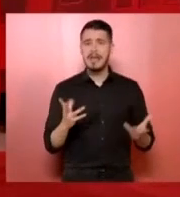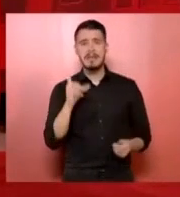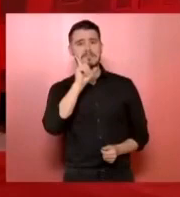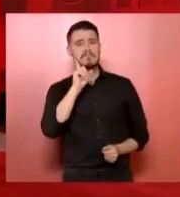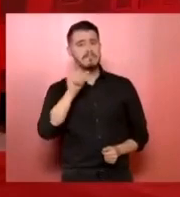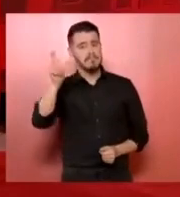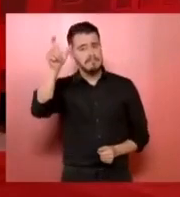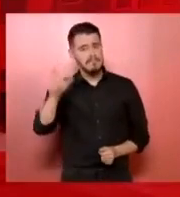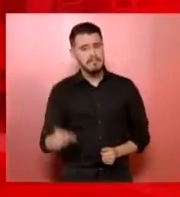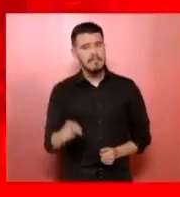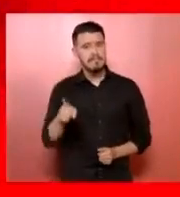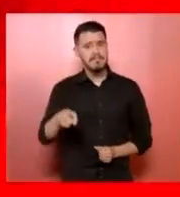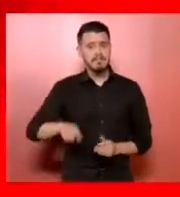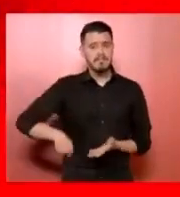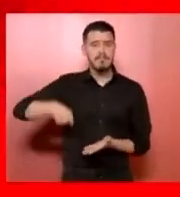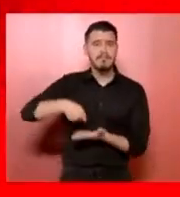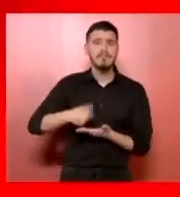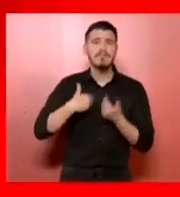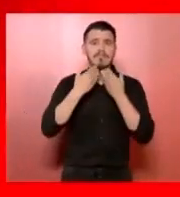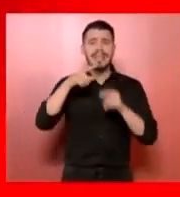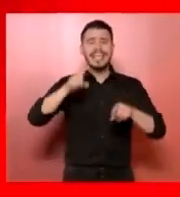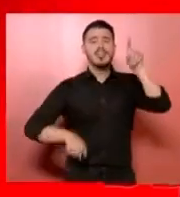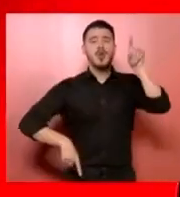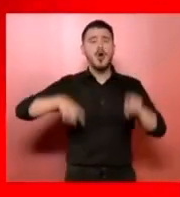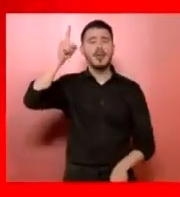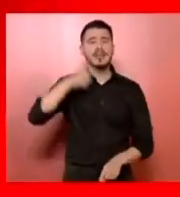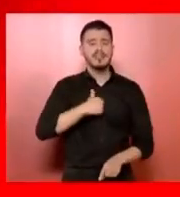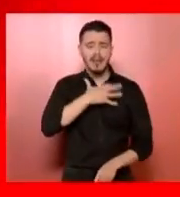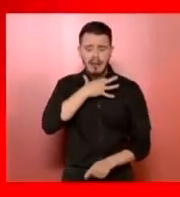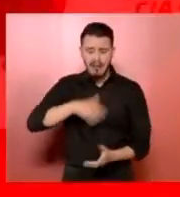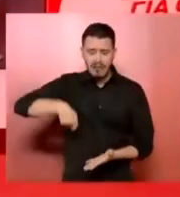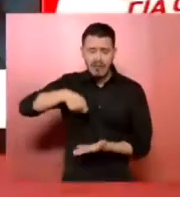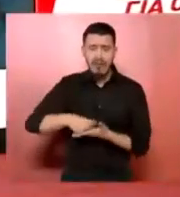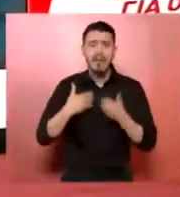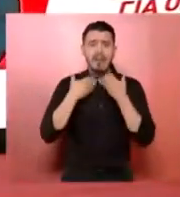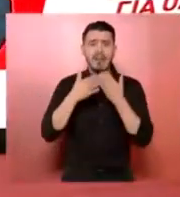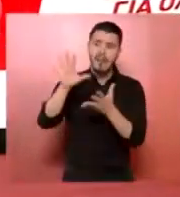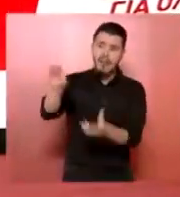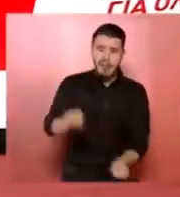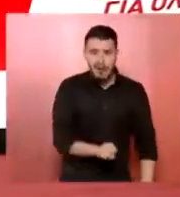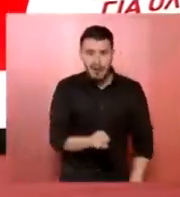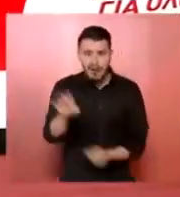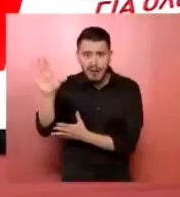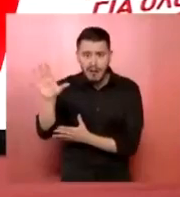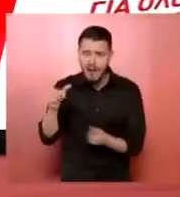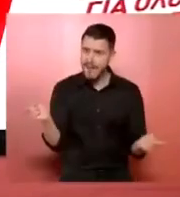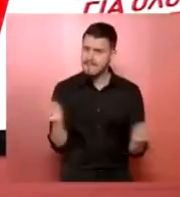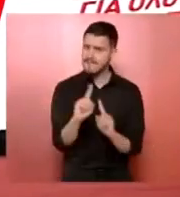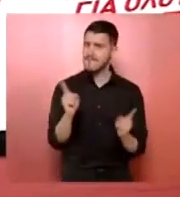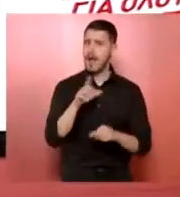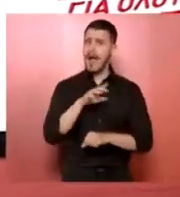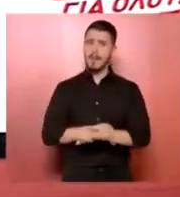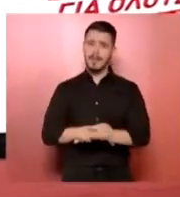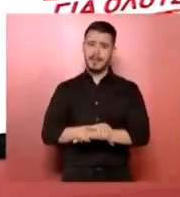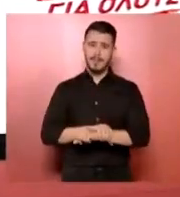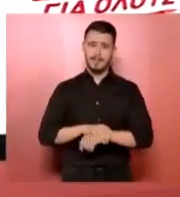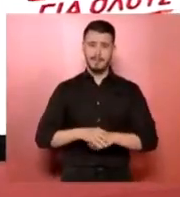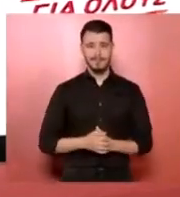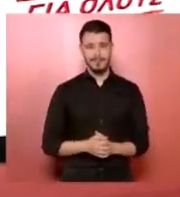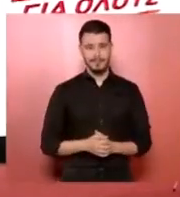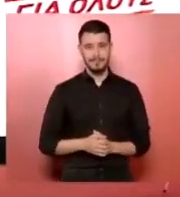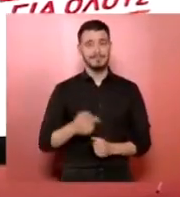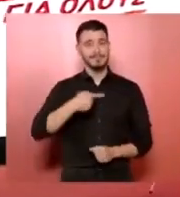που δεν έχει πληρώσει τα κοινόχρηστα να αποφασίζουν να τη διώχνουν από το σπίτι. Και θα